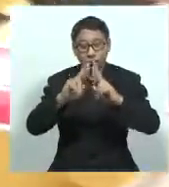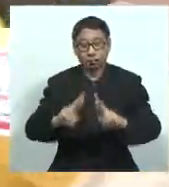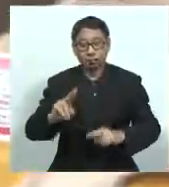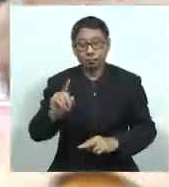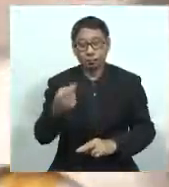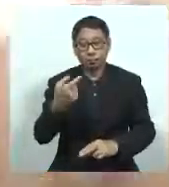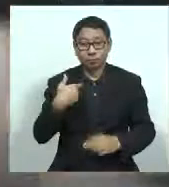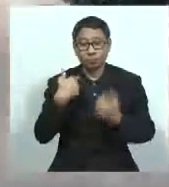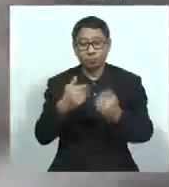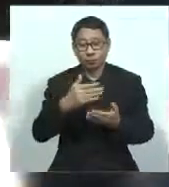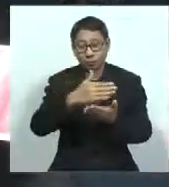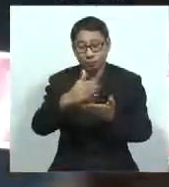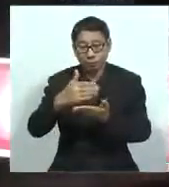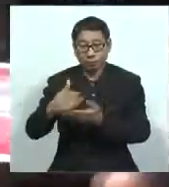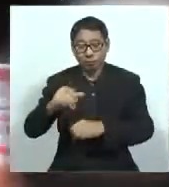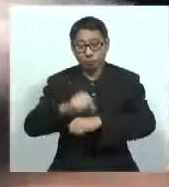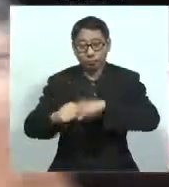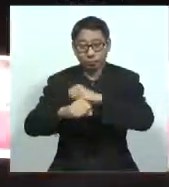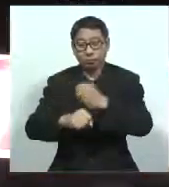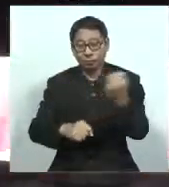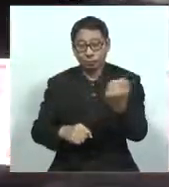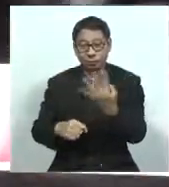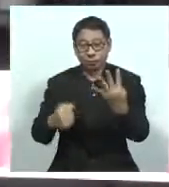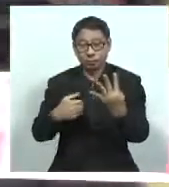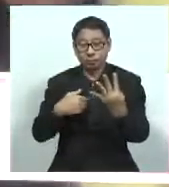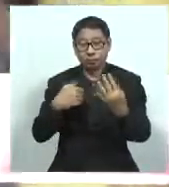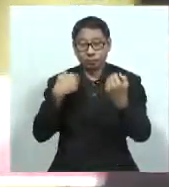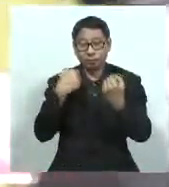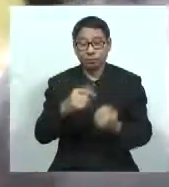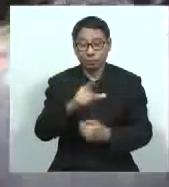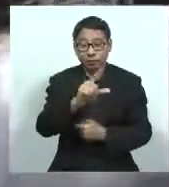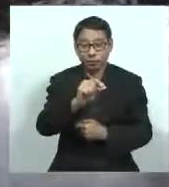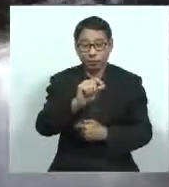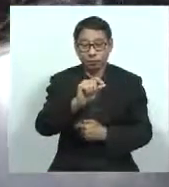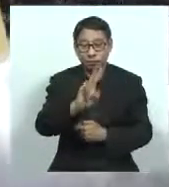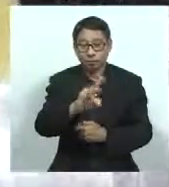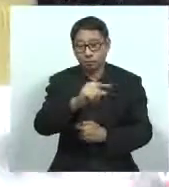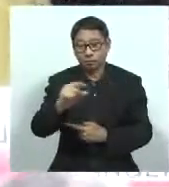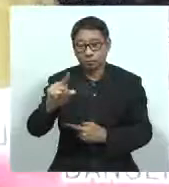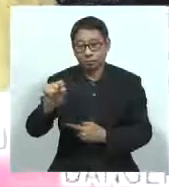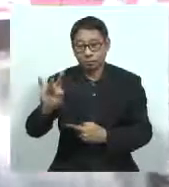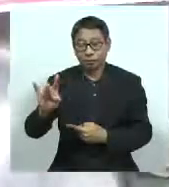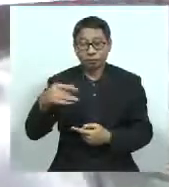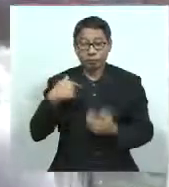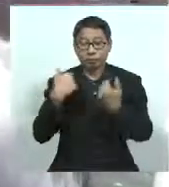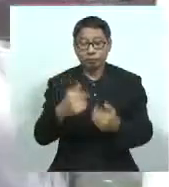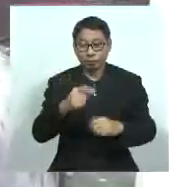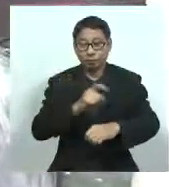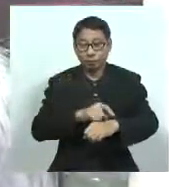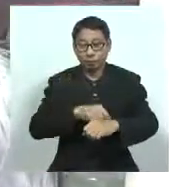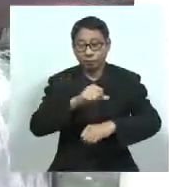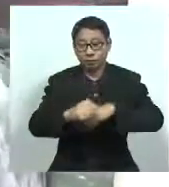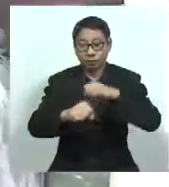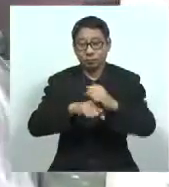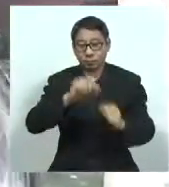ให้ใหม่โดยแบ่งเป็นสร้าง4เฟสด้วยกันเฟสละ 27-28 แผงค้าระยะเวลาในการก่อสร้าง